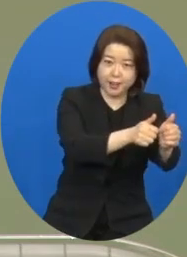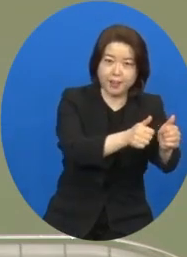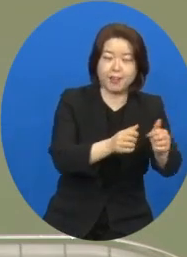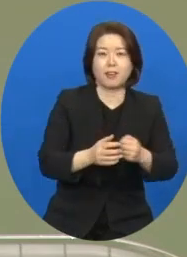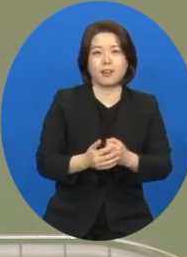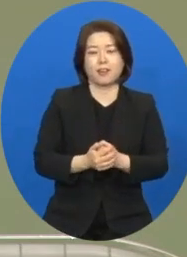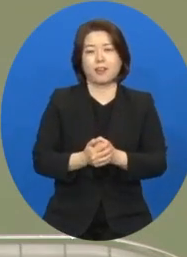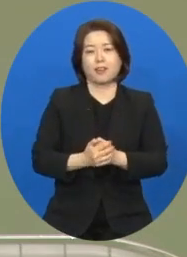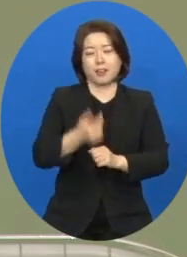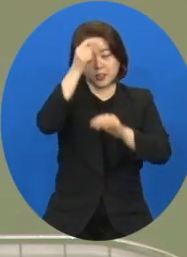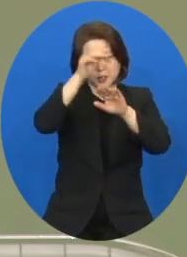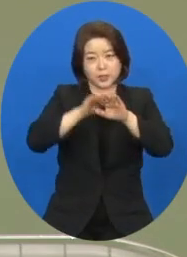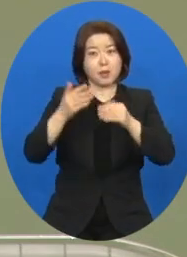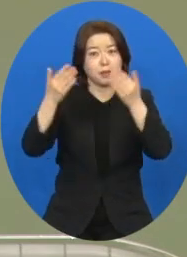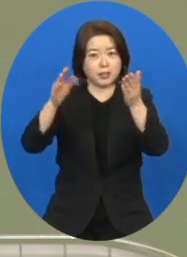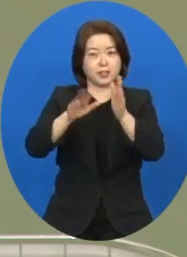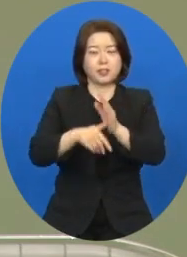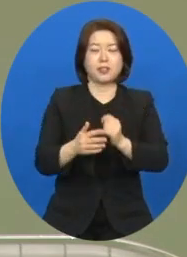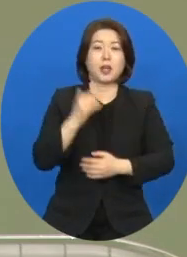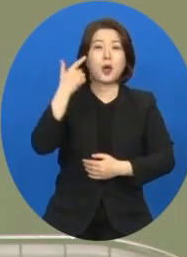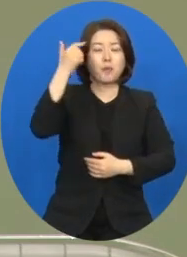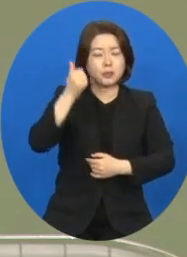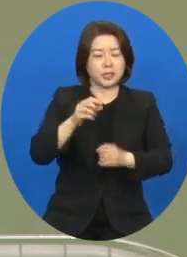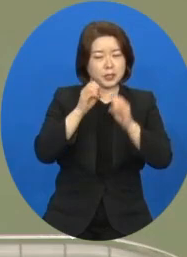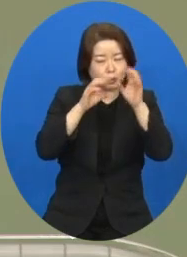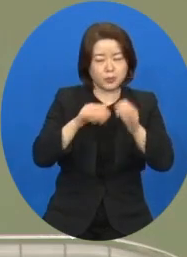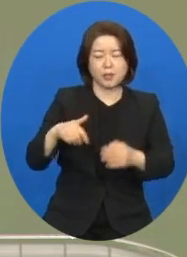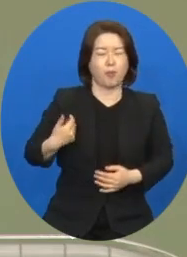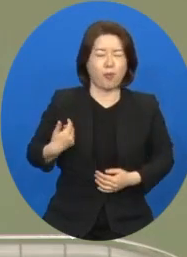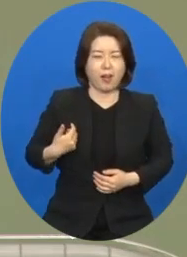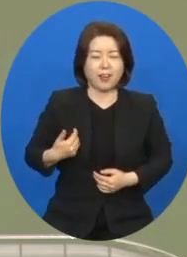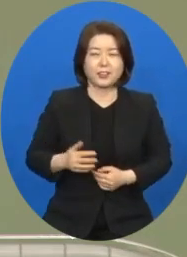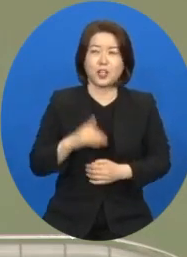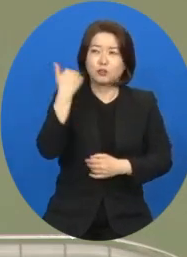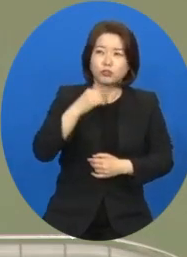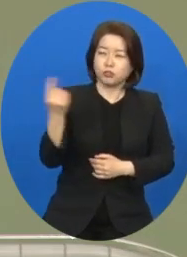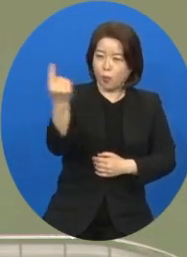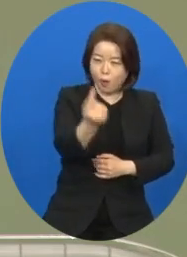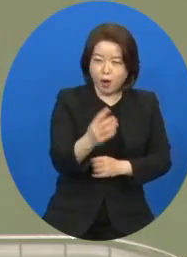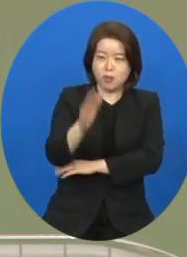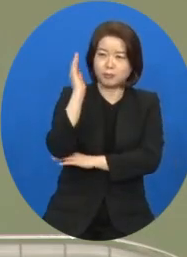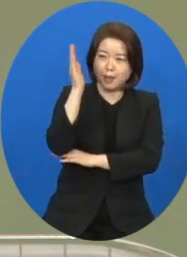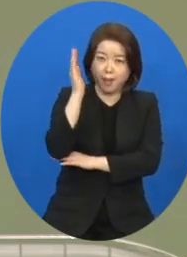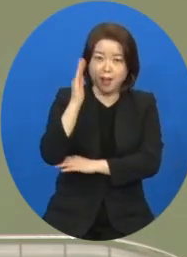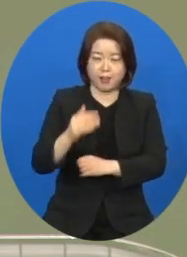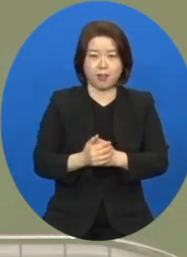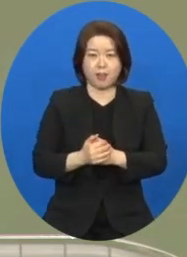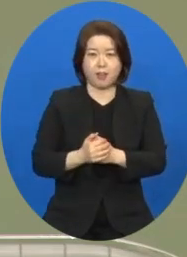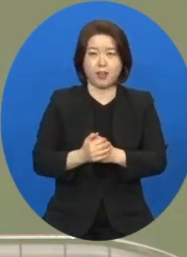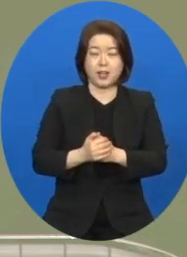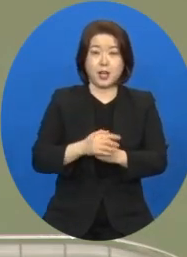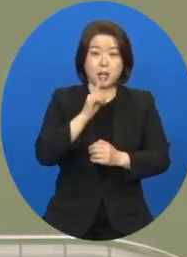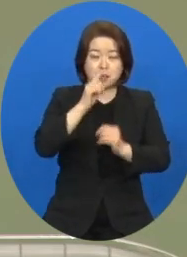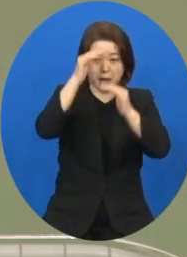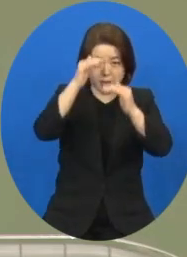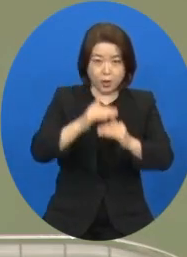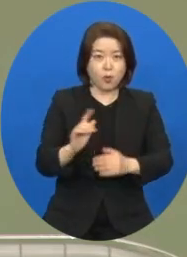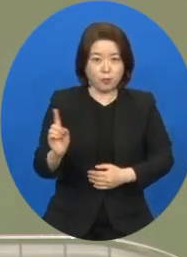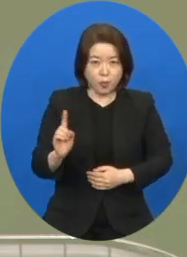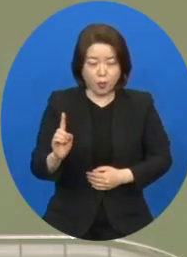예배를 드리는데 목사님인지 전도사님인지 하여튼 누가 설교를 하시는데 설교 중에 이런 내용이 있더래요.